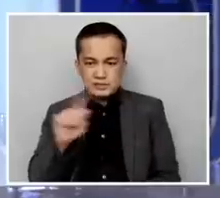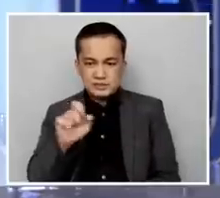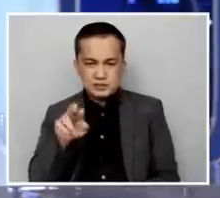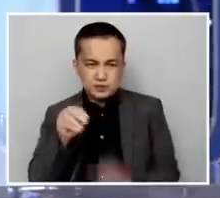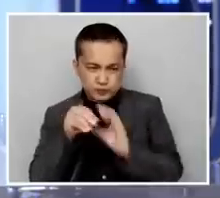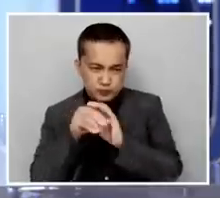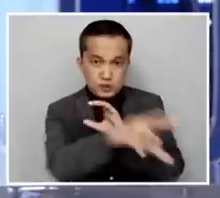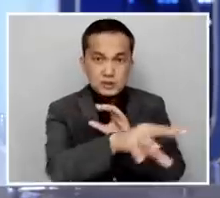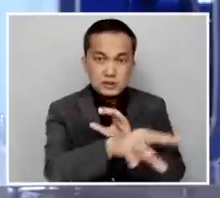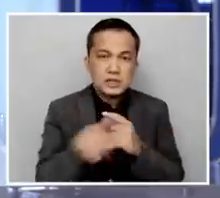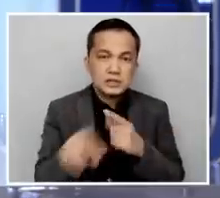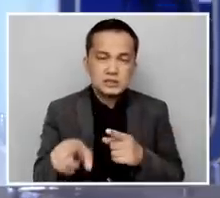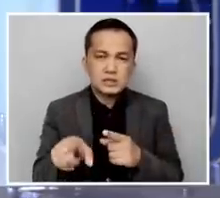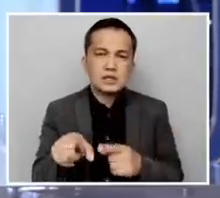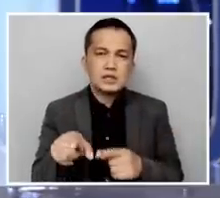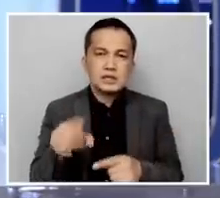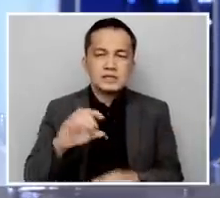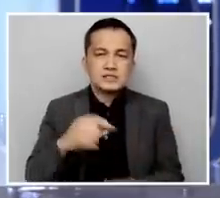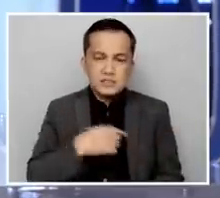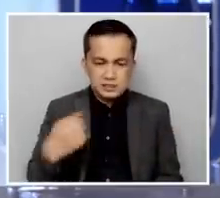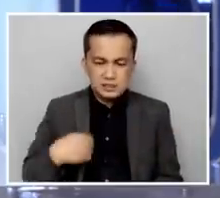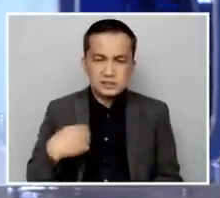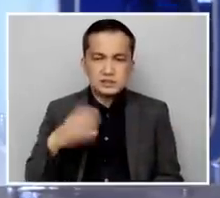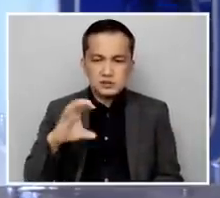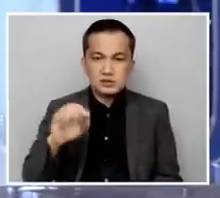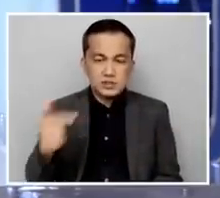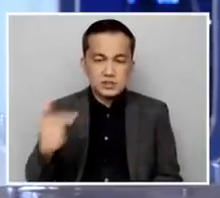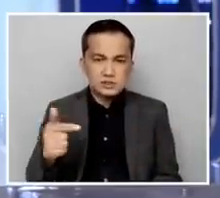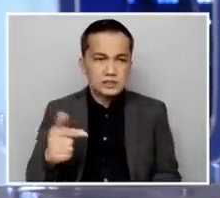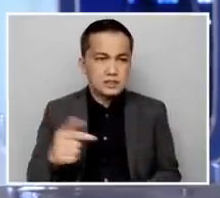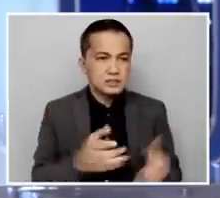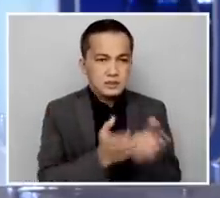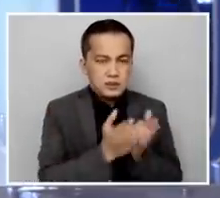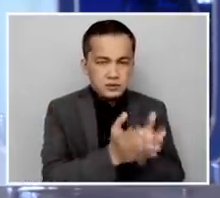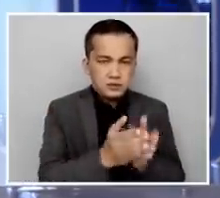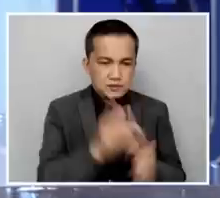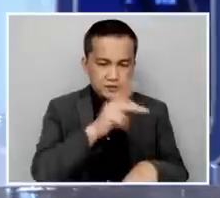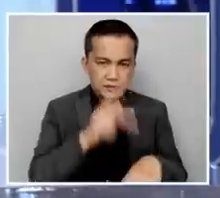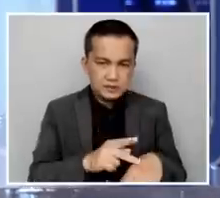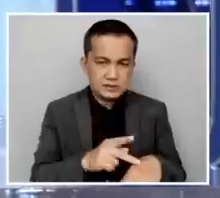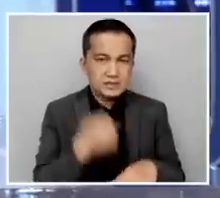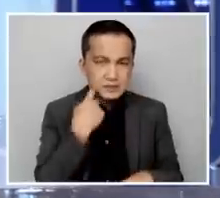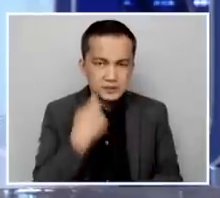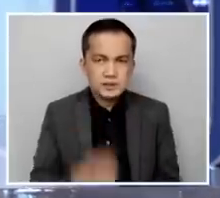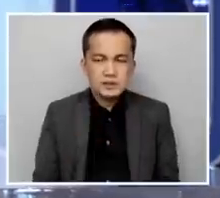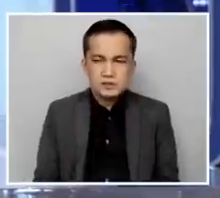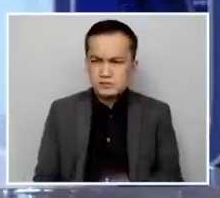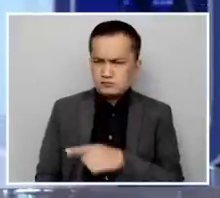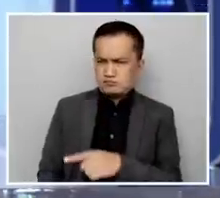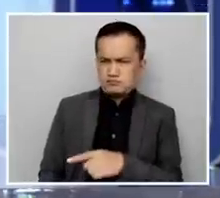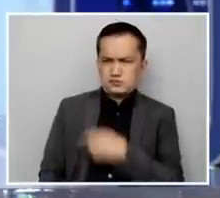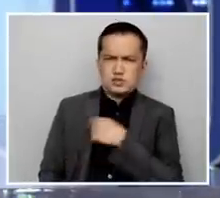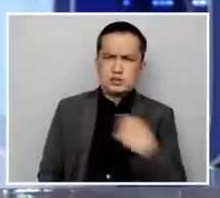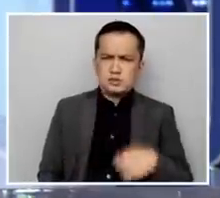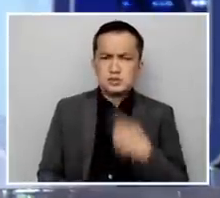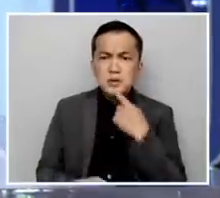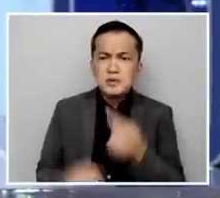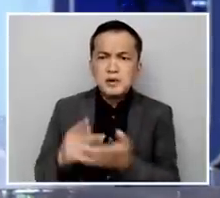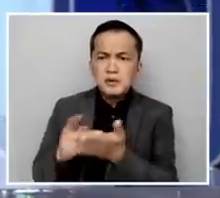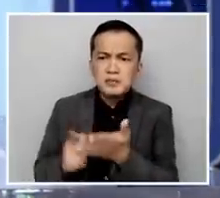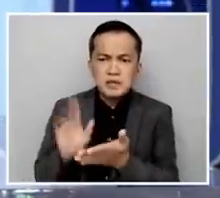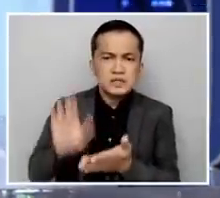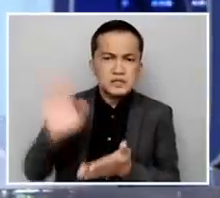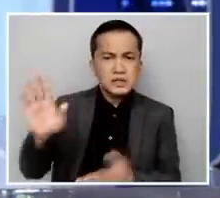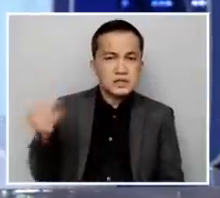Coast Guard sa barko ng Philippine Coast Guard kamakailan. Pero iginigit pa rin ng China, bahagi na ng teritoryo